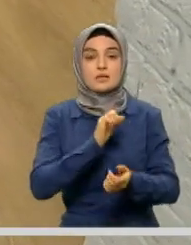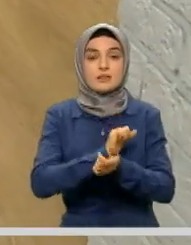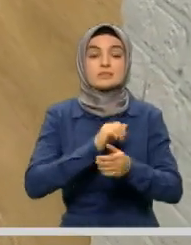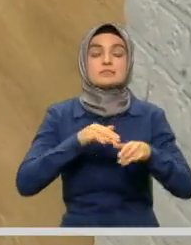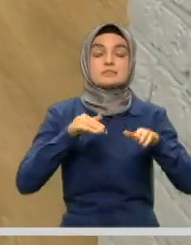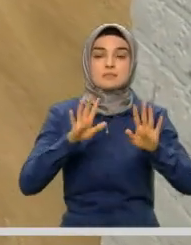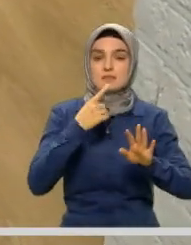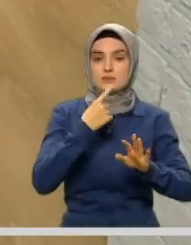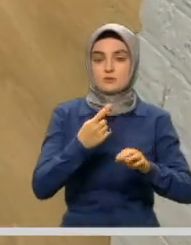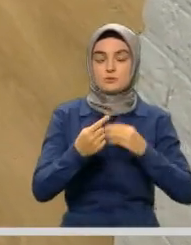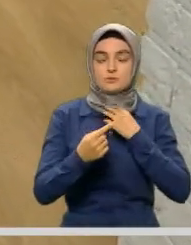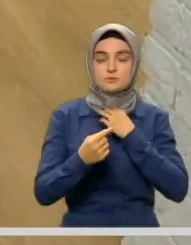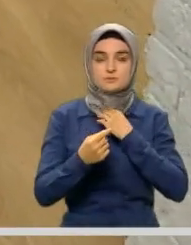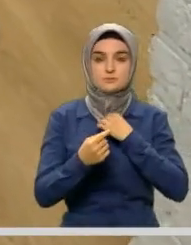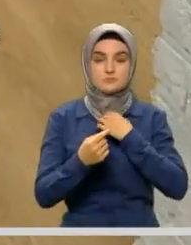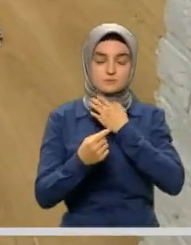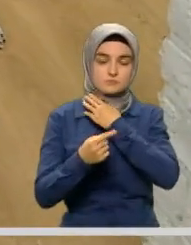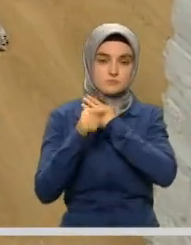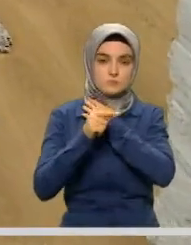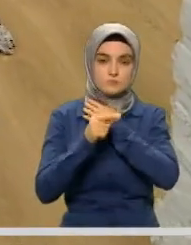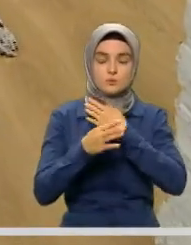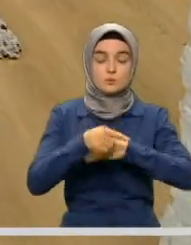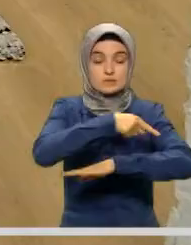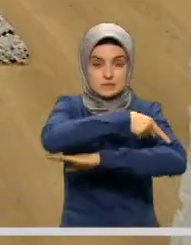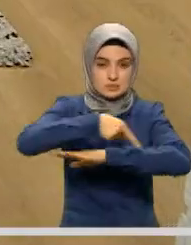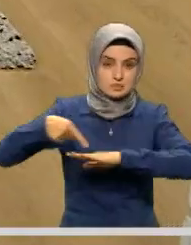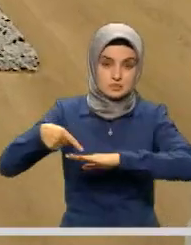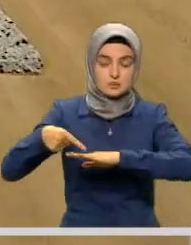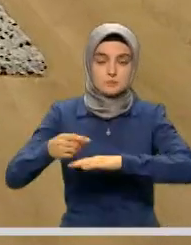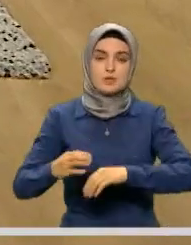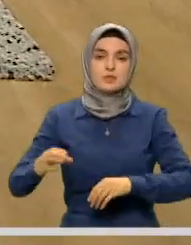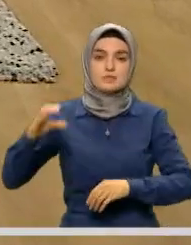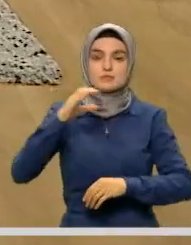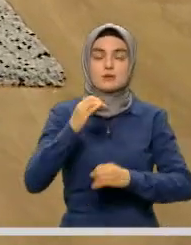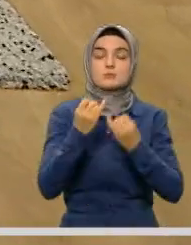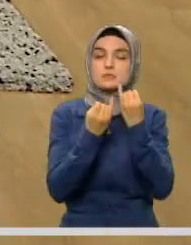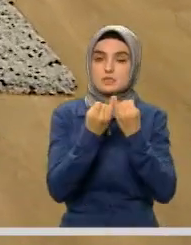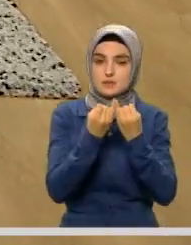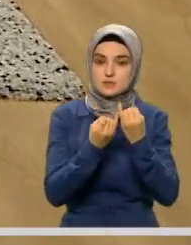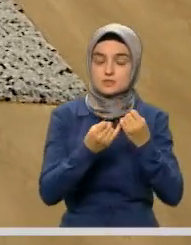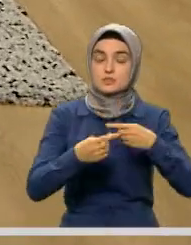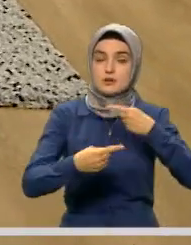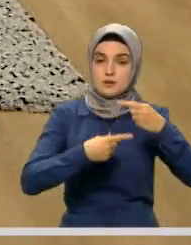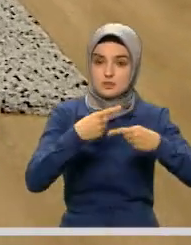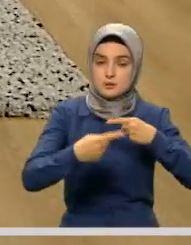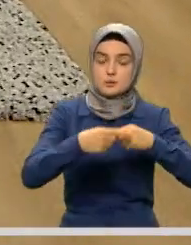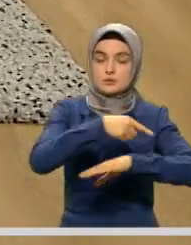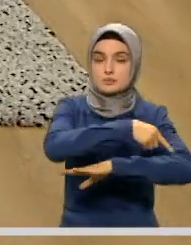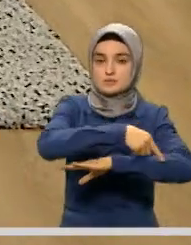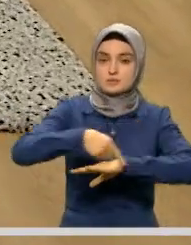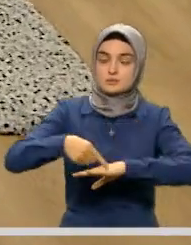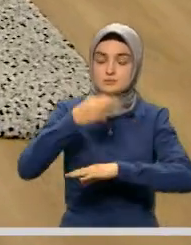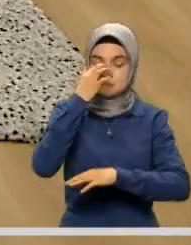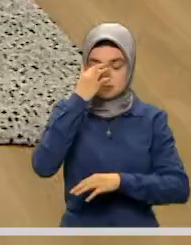değil. Yani burada çekilen çizgi yani İslam'ın kardeşlik, İslam'ın akrabalık çizgisi,